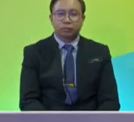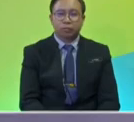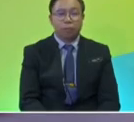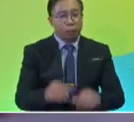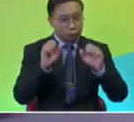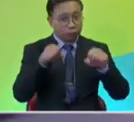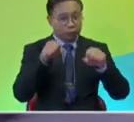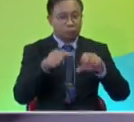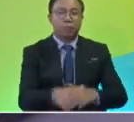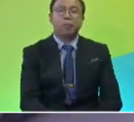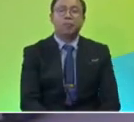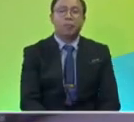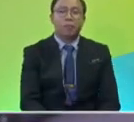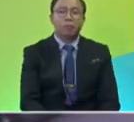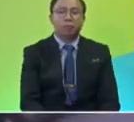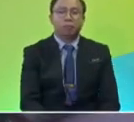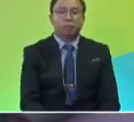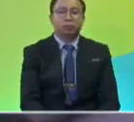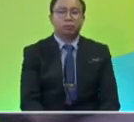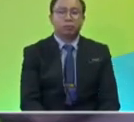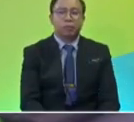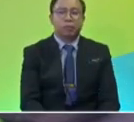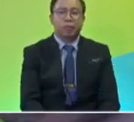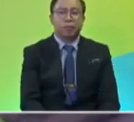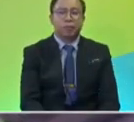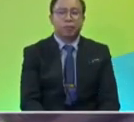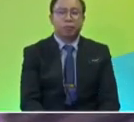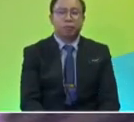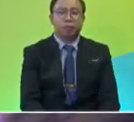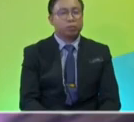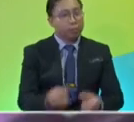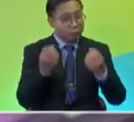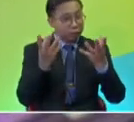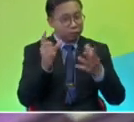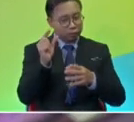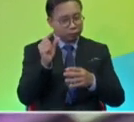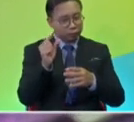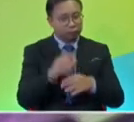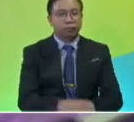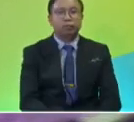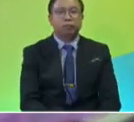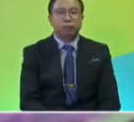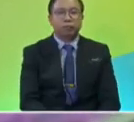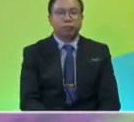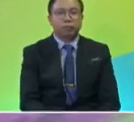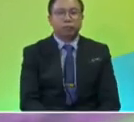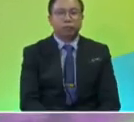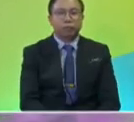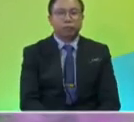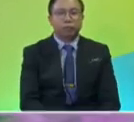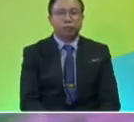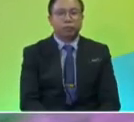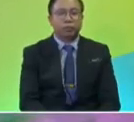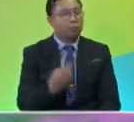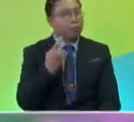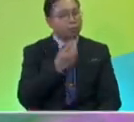boleh Cikgu boleh oke Banyak sikit supaya dia secure lah dia tak